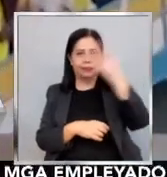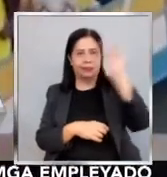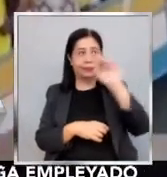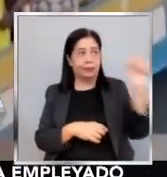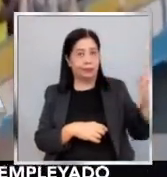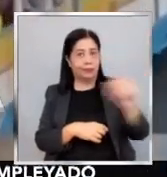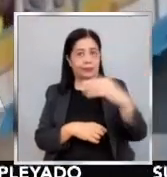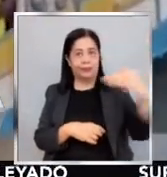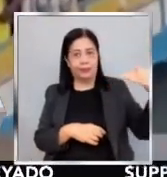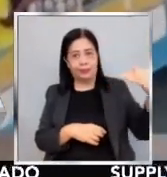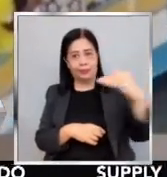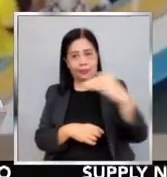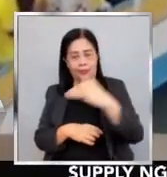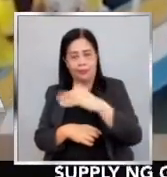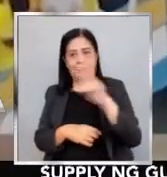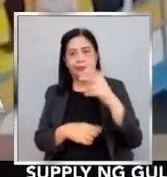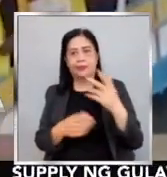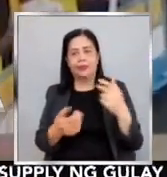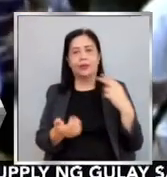ng Bicol.